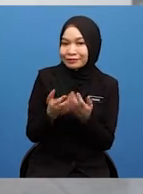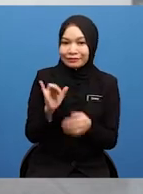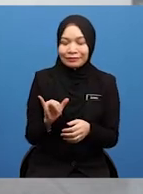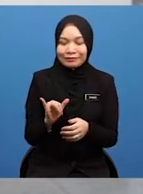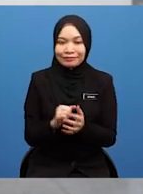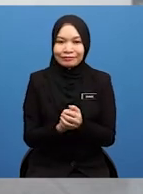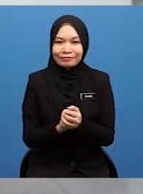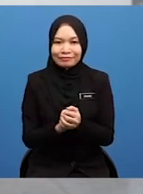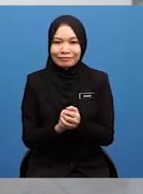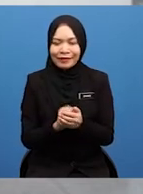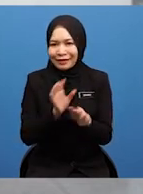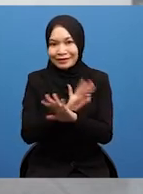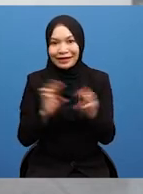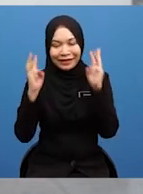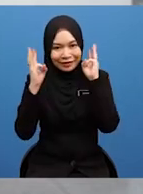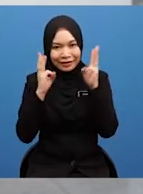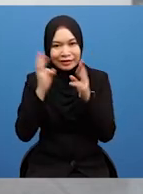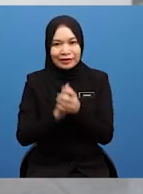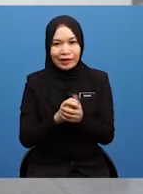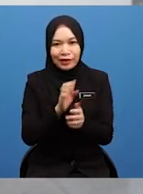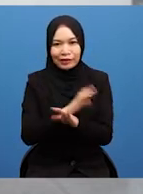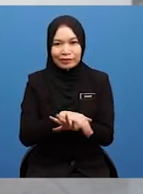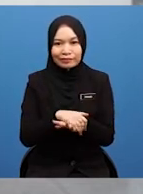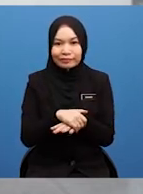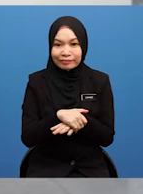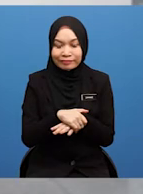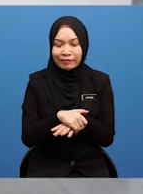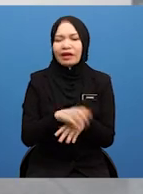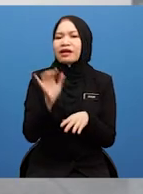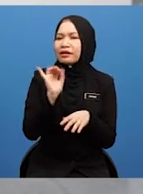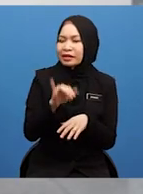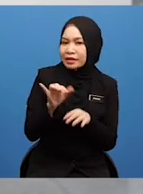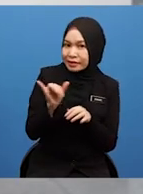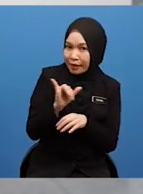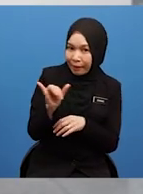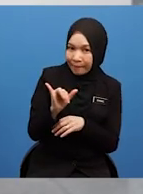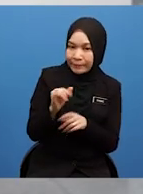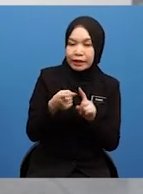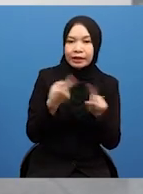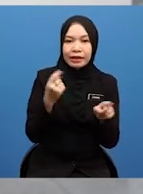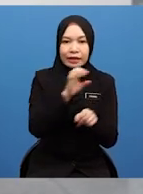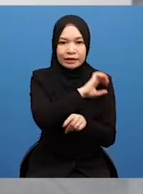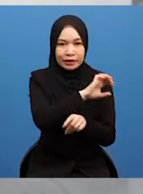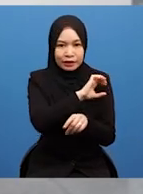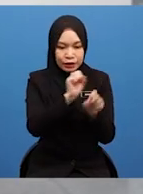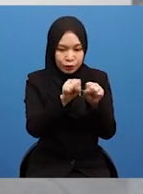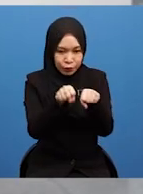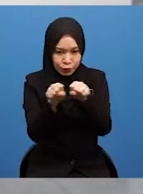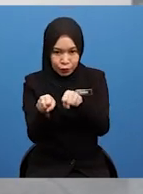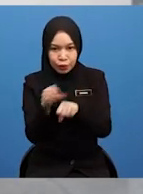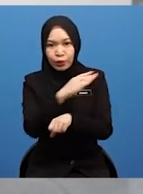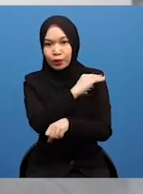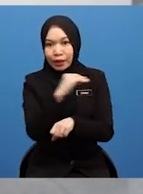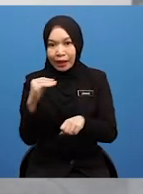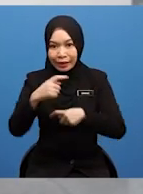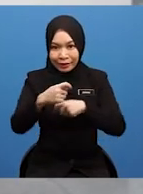jangan keliru ya untuk kedua Jenis pameran ini enam medali pada segi estetik susut atur lokasi dan tempat